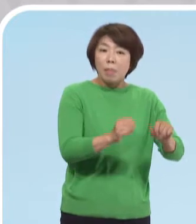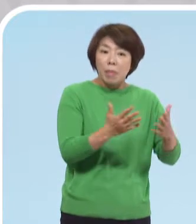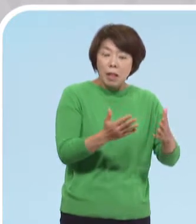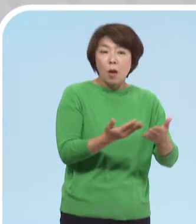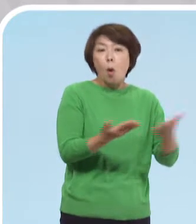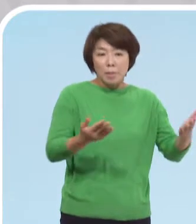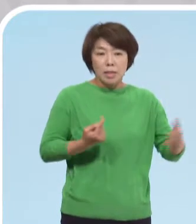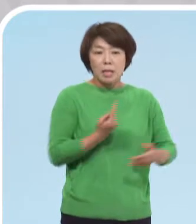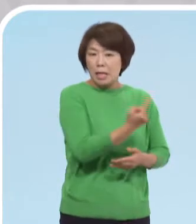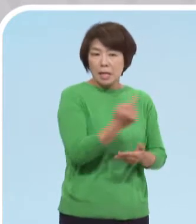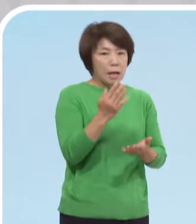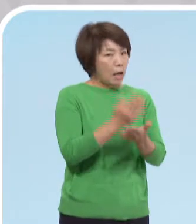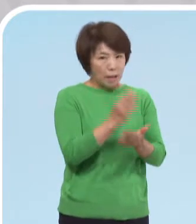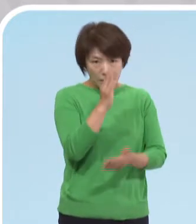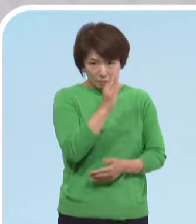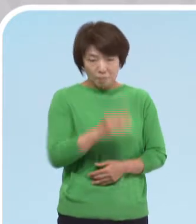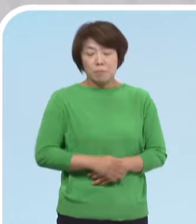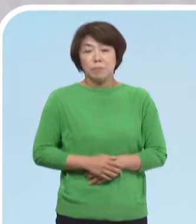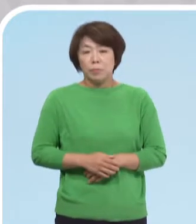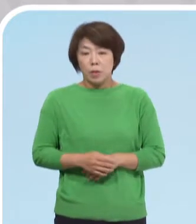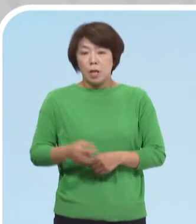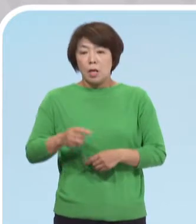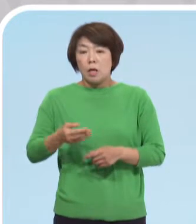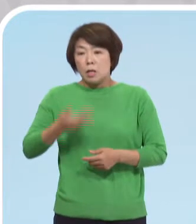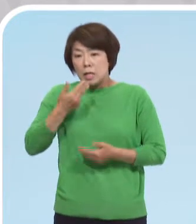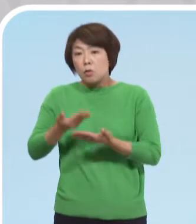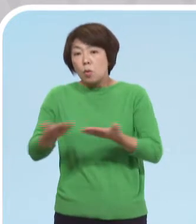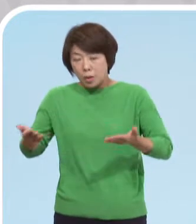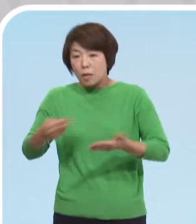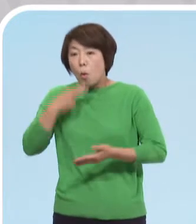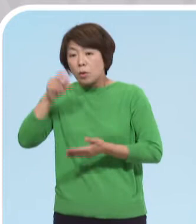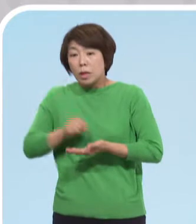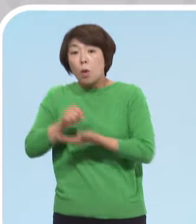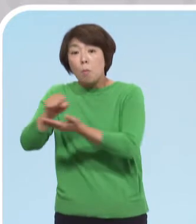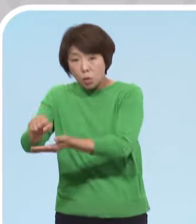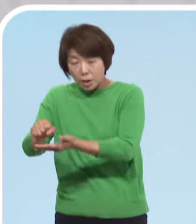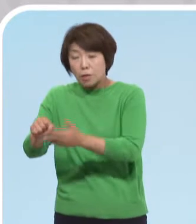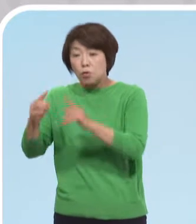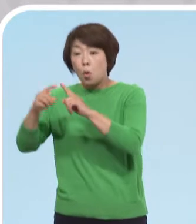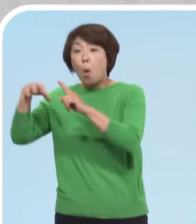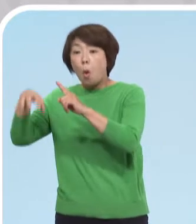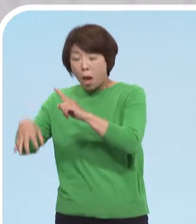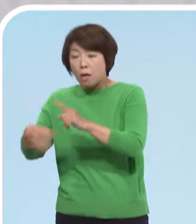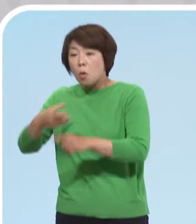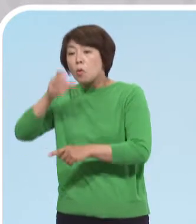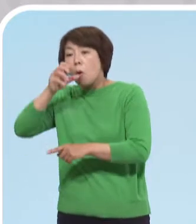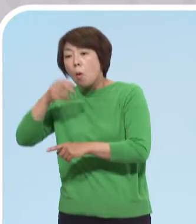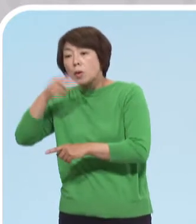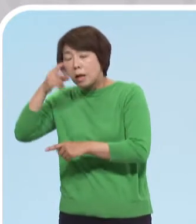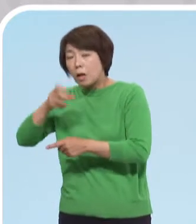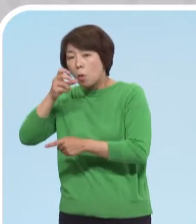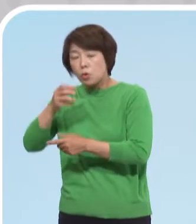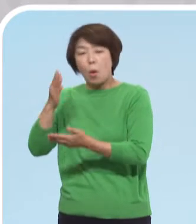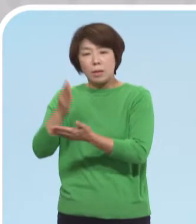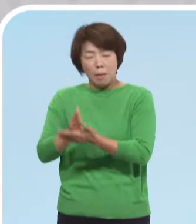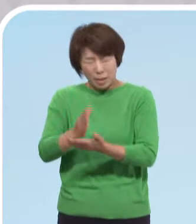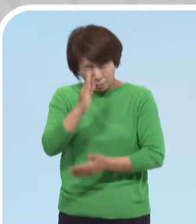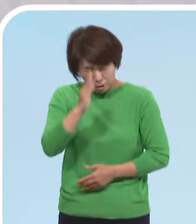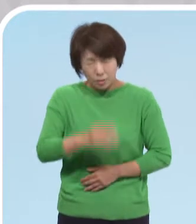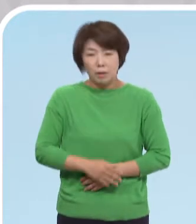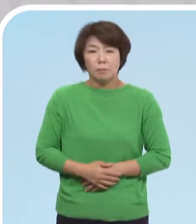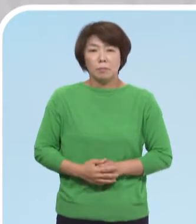などには出入りをせず、飲食店への酒類の持ち込みや公園などでの飲酒を絶対にやめてください